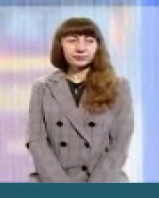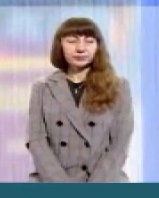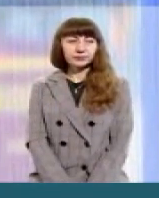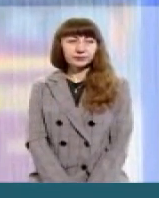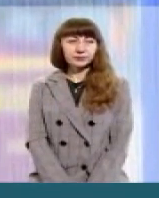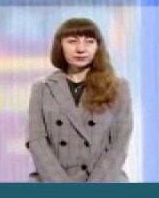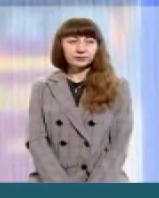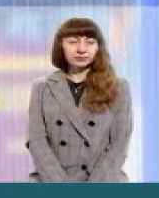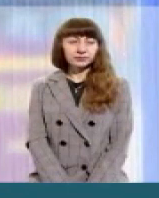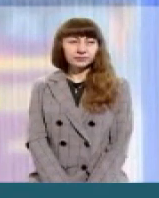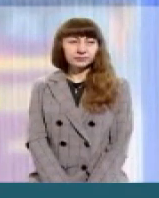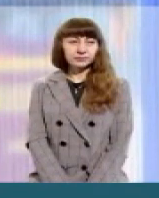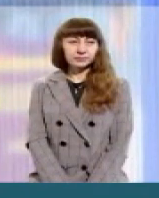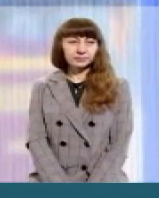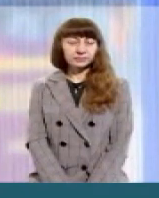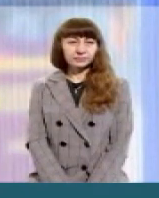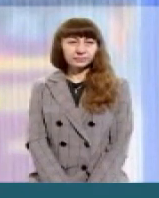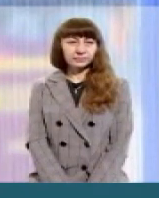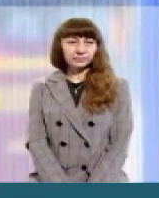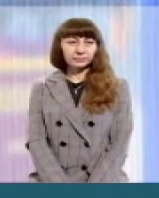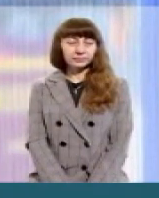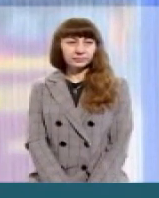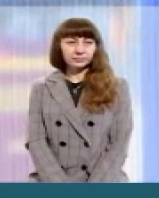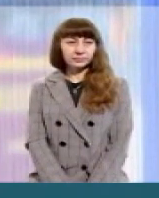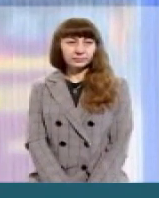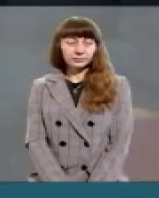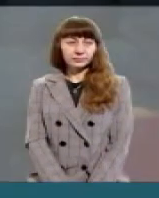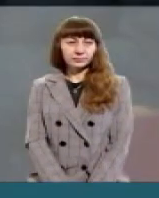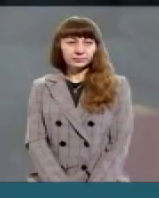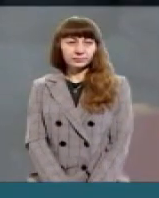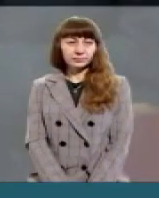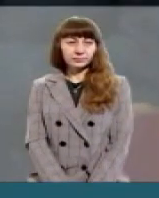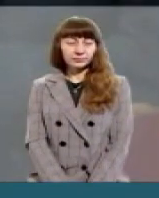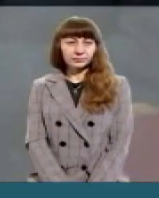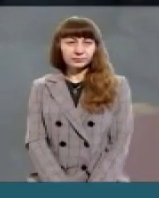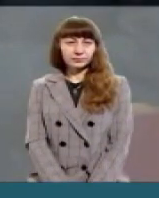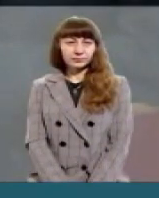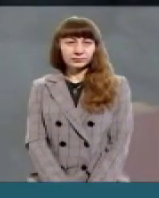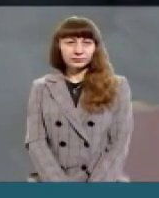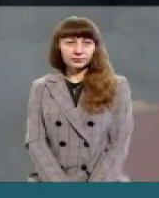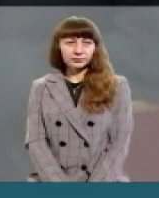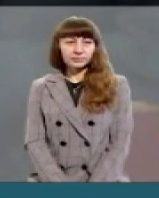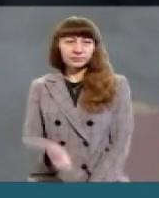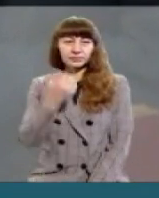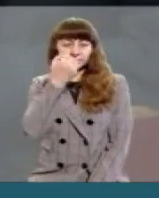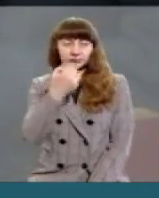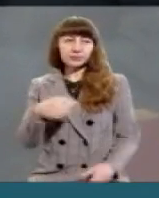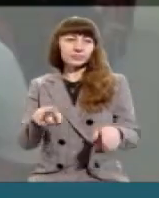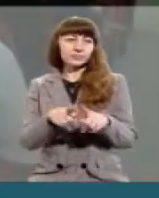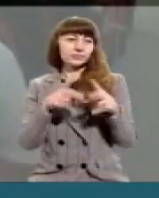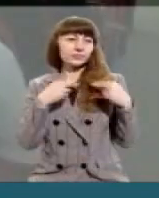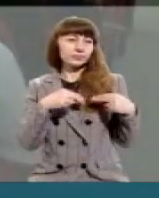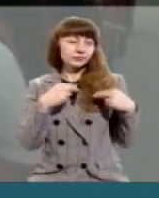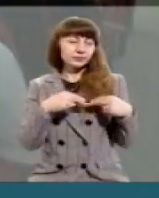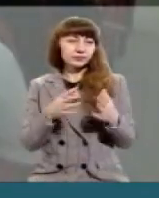береді. Дихандардан осында ерен еңбектерін арқасында